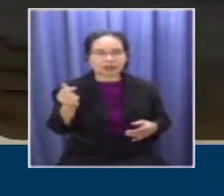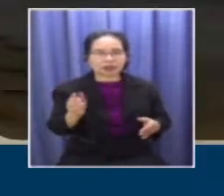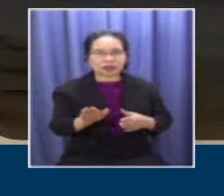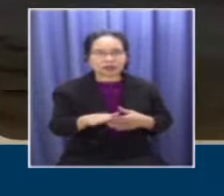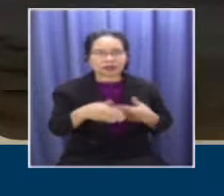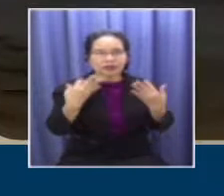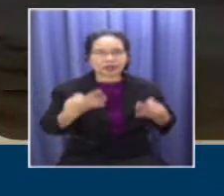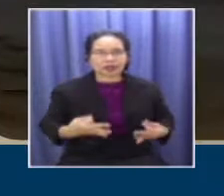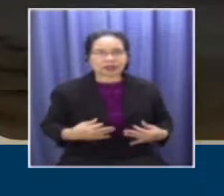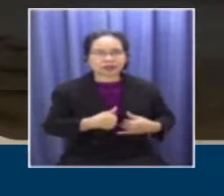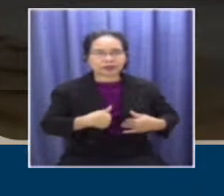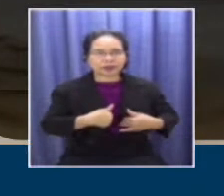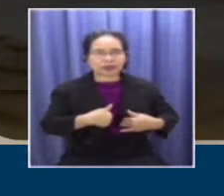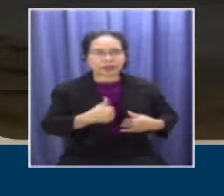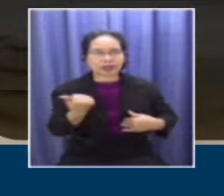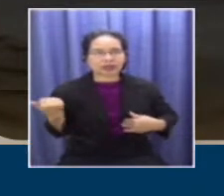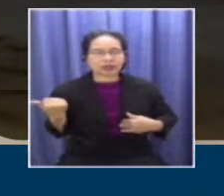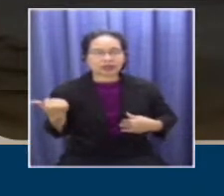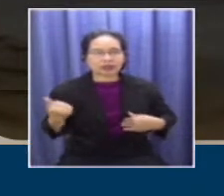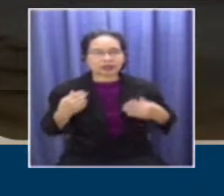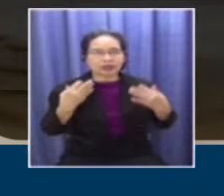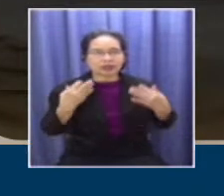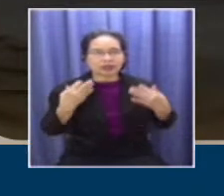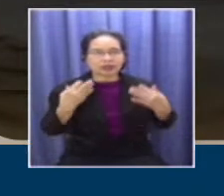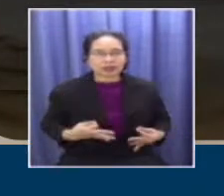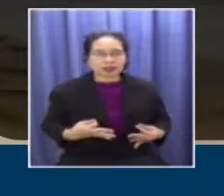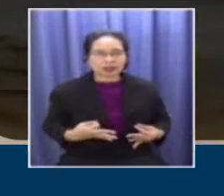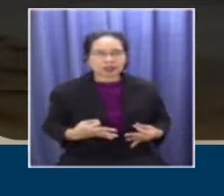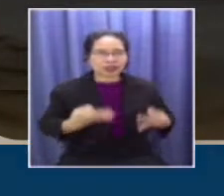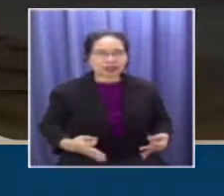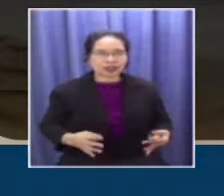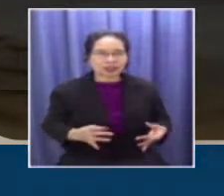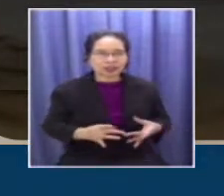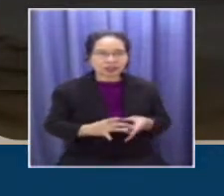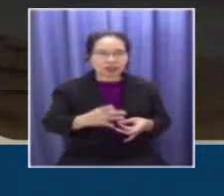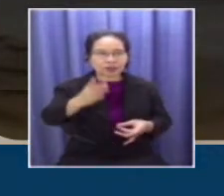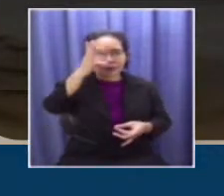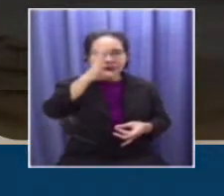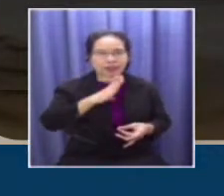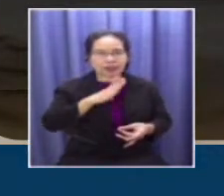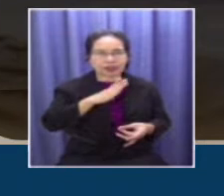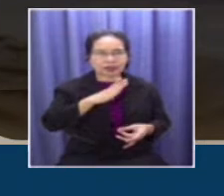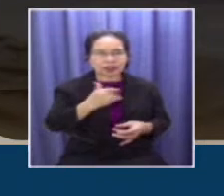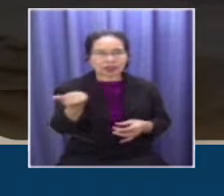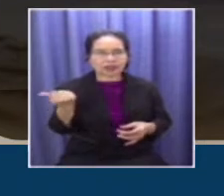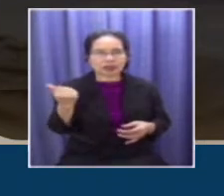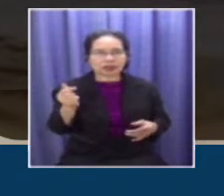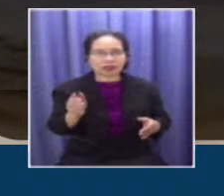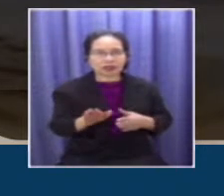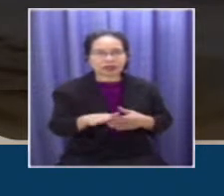dikan eti aduanan eti dunum anchemu aduasa enkron